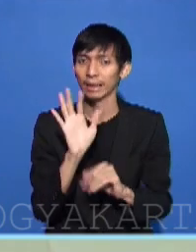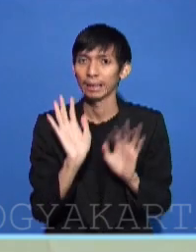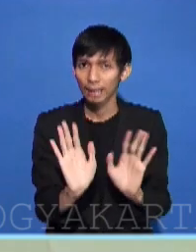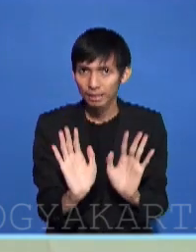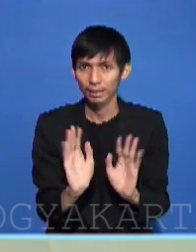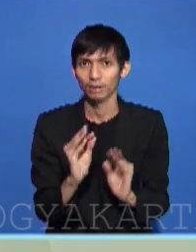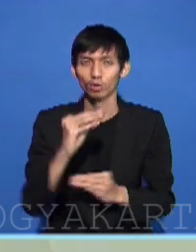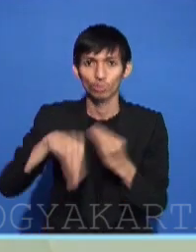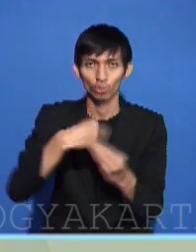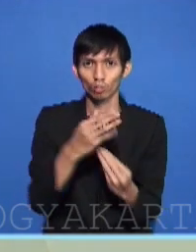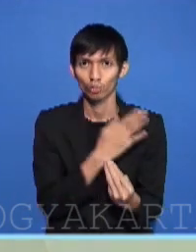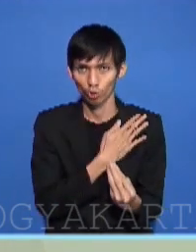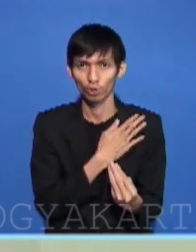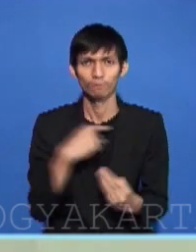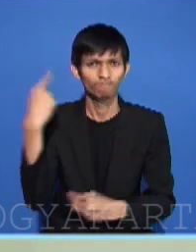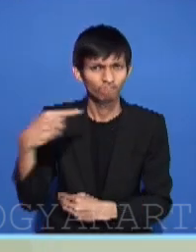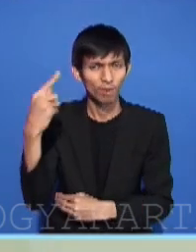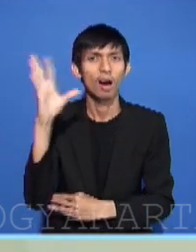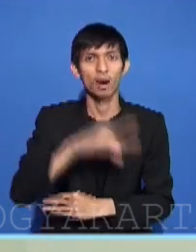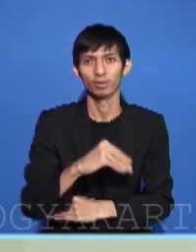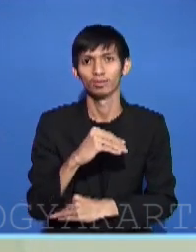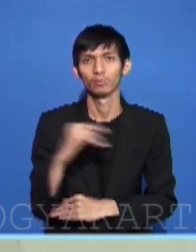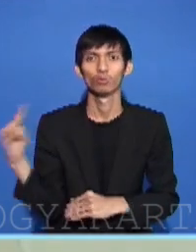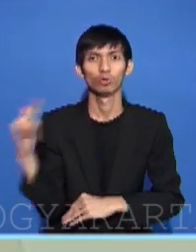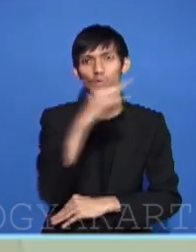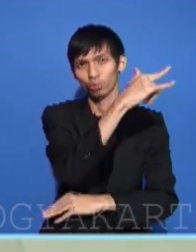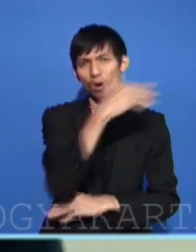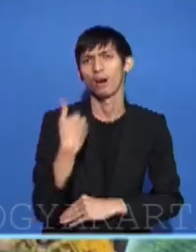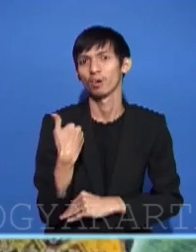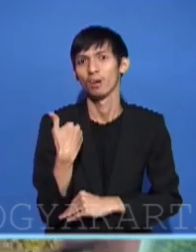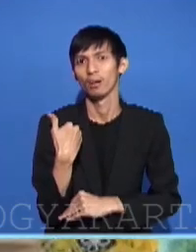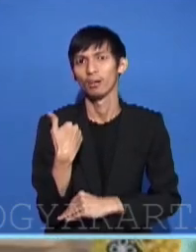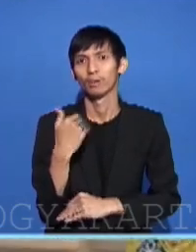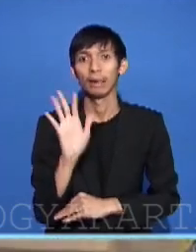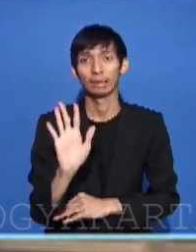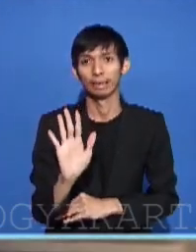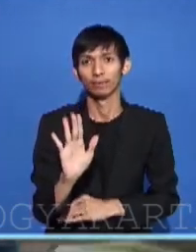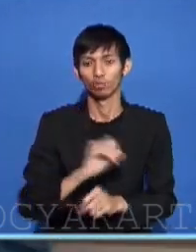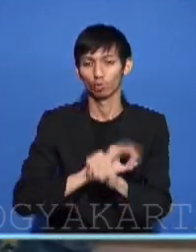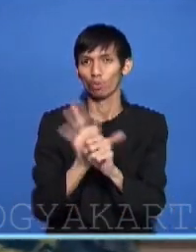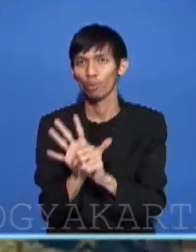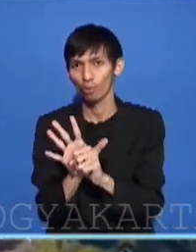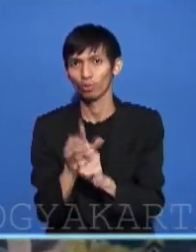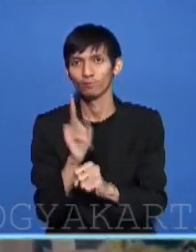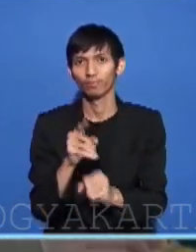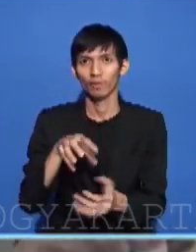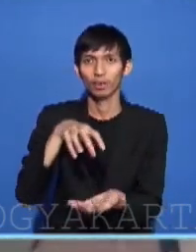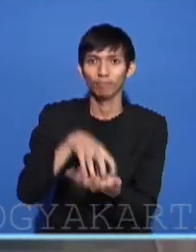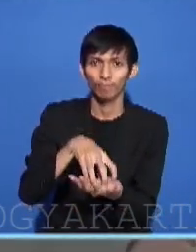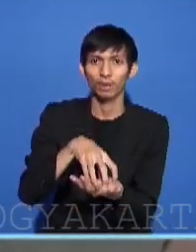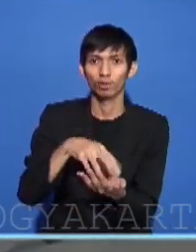ke pemberangkatan tiap hari berapa? Tiap hari ada. Kulon Progo juga akan menjadi lokasi